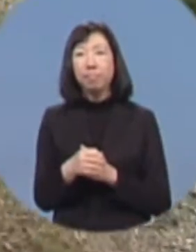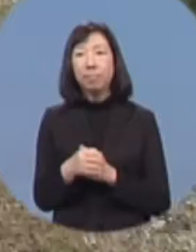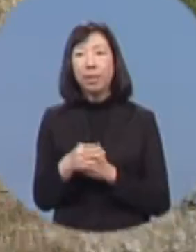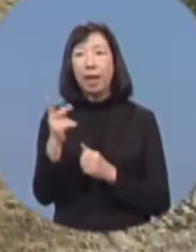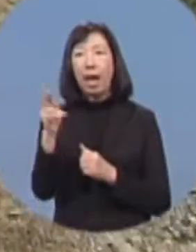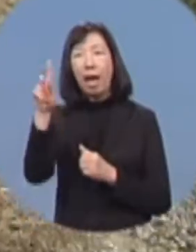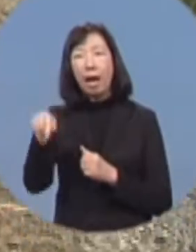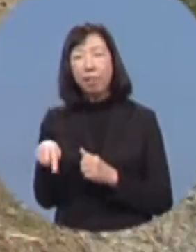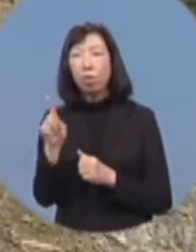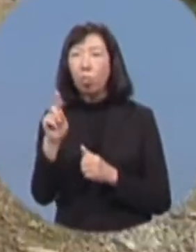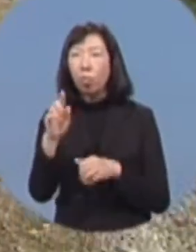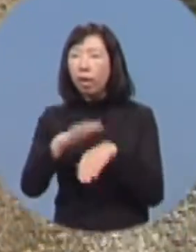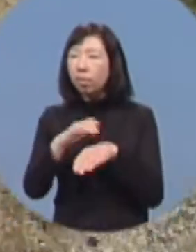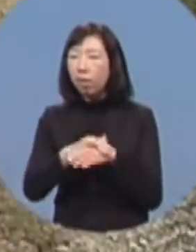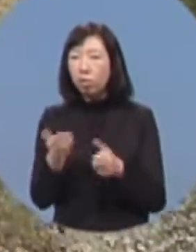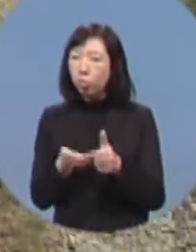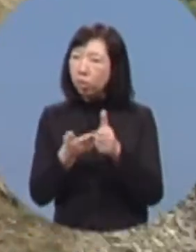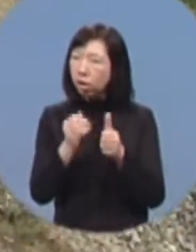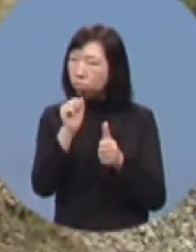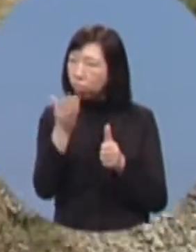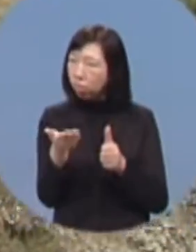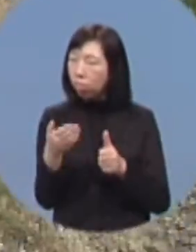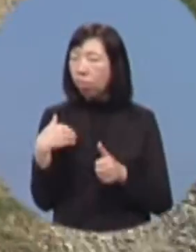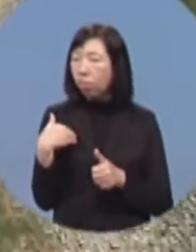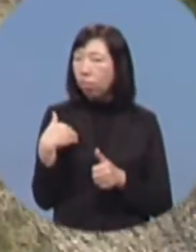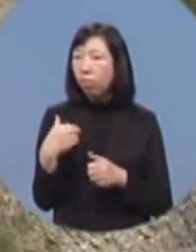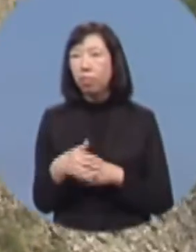カラーってどのように栽培しているんですかね。